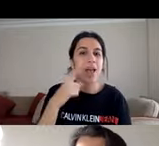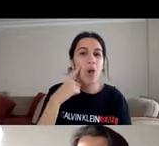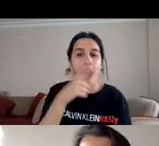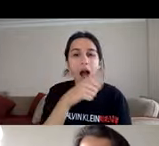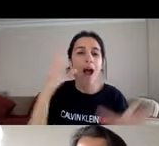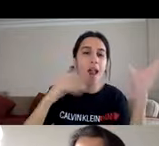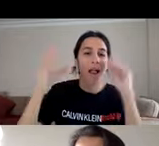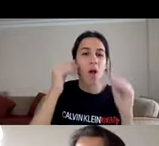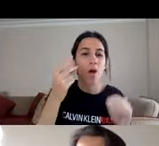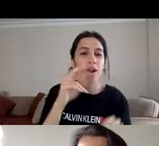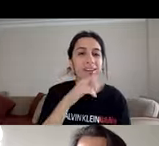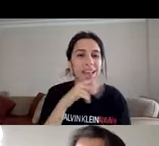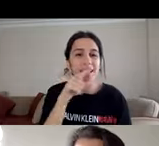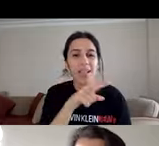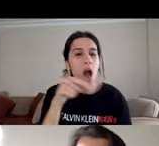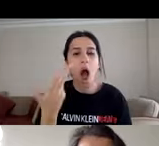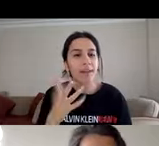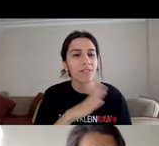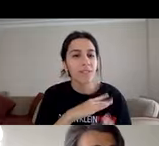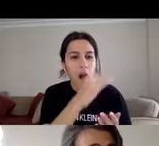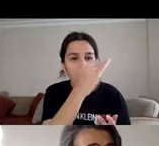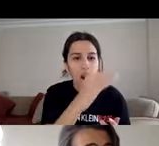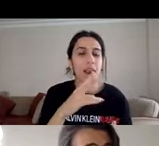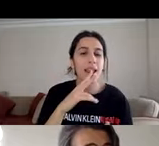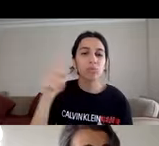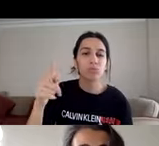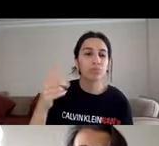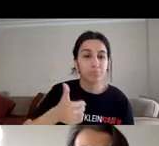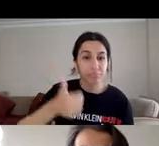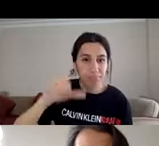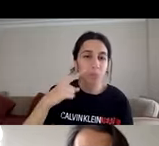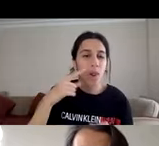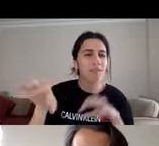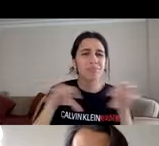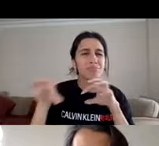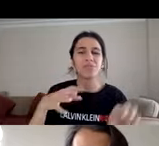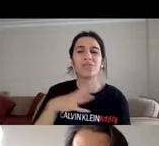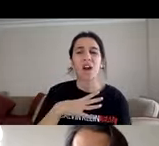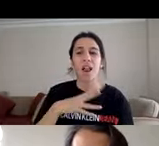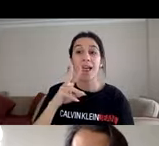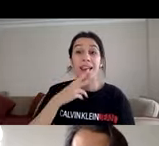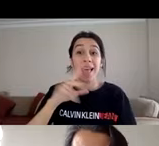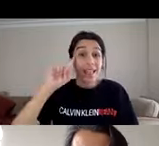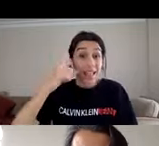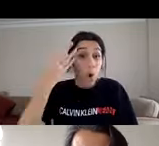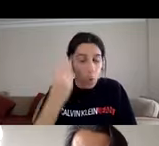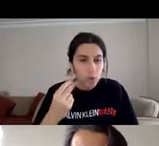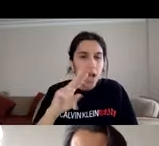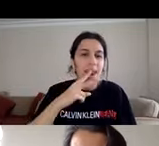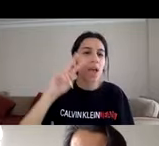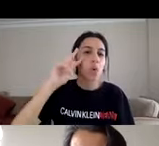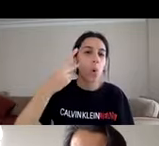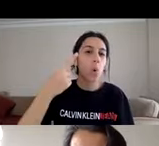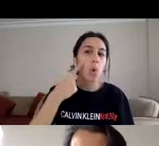edilebilir. Hangi proje şu an hangi seviyede? Şimdi tabii tek başına renk kullanıldığında bu renk körleri için ayırt